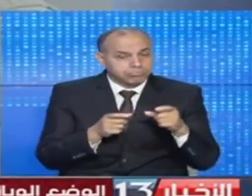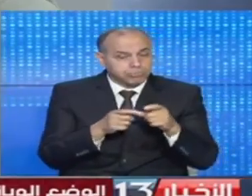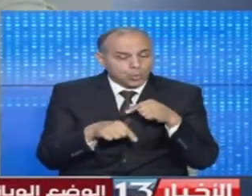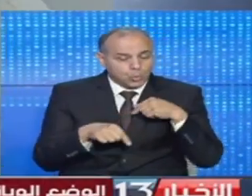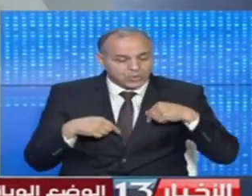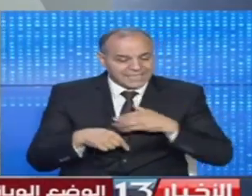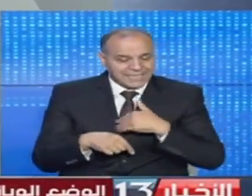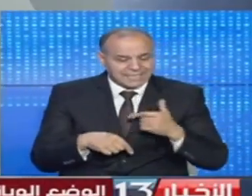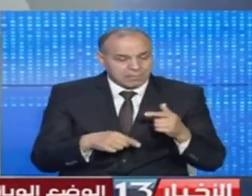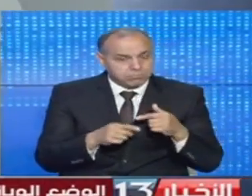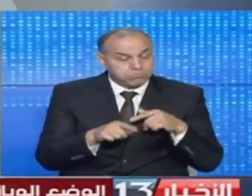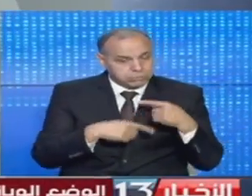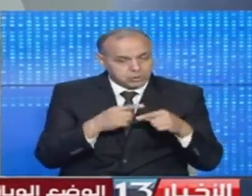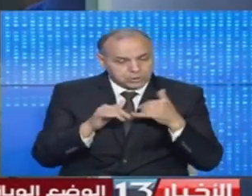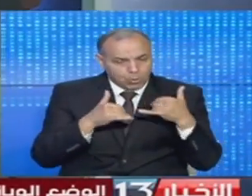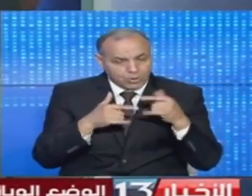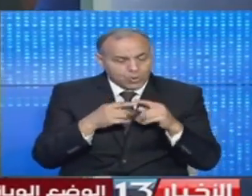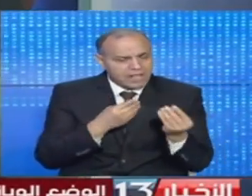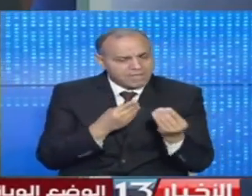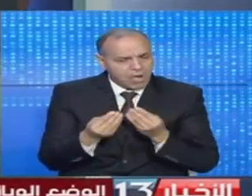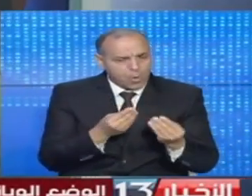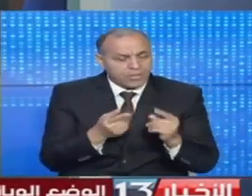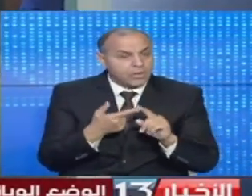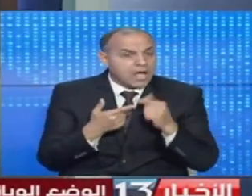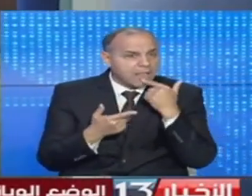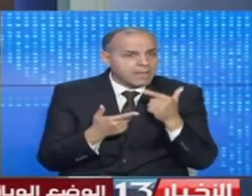في تواصل دائم